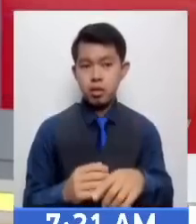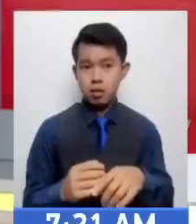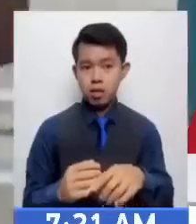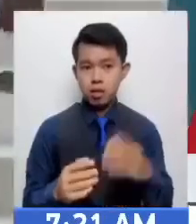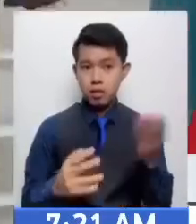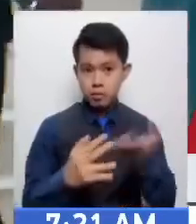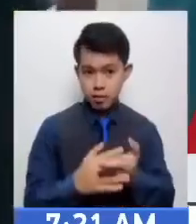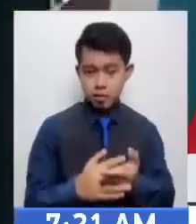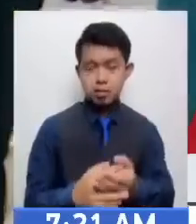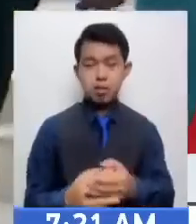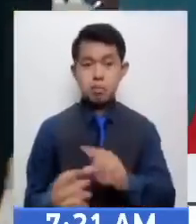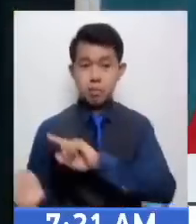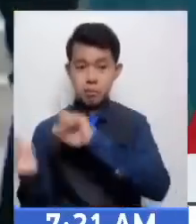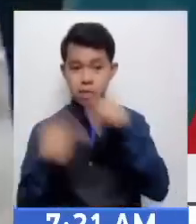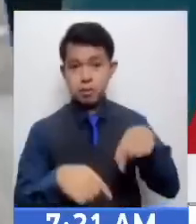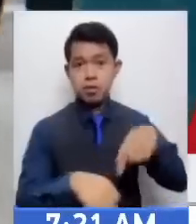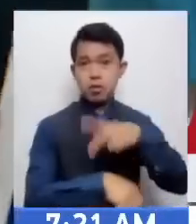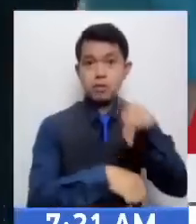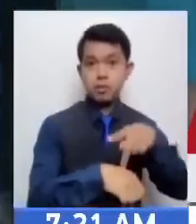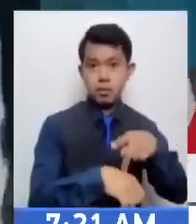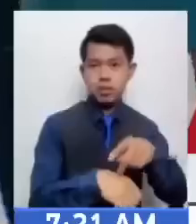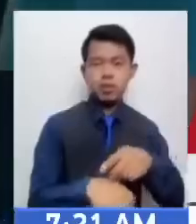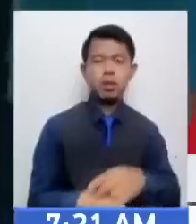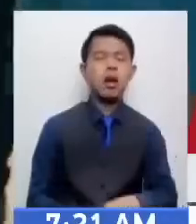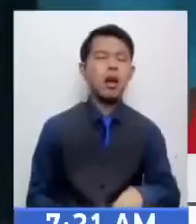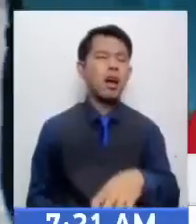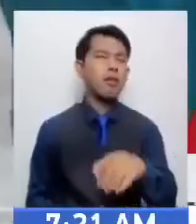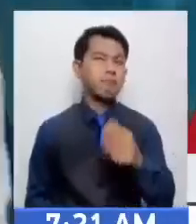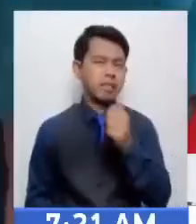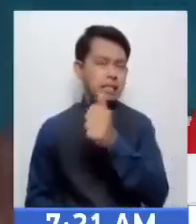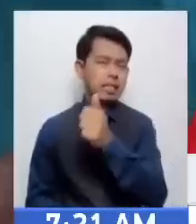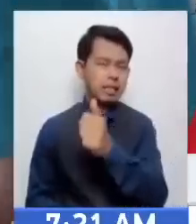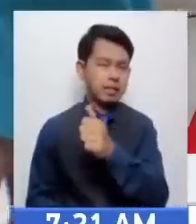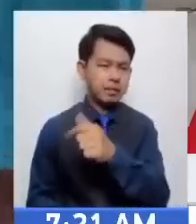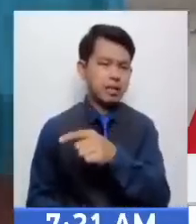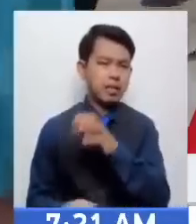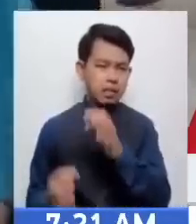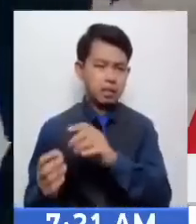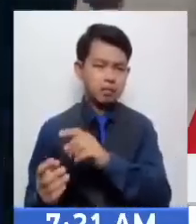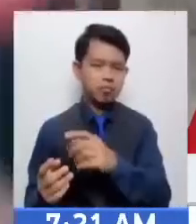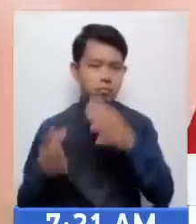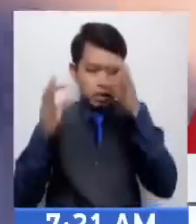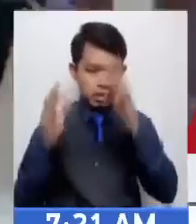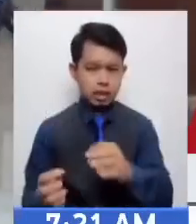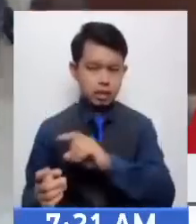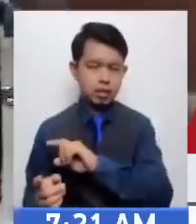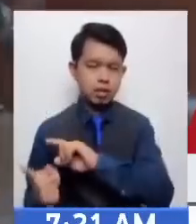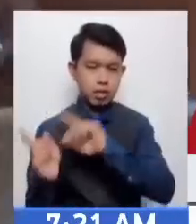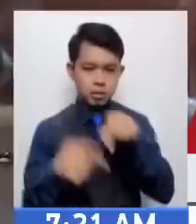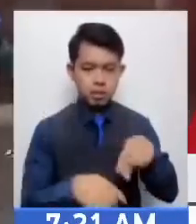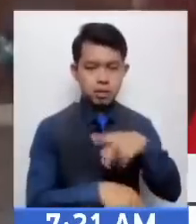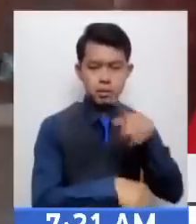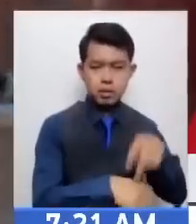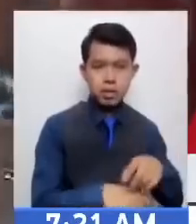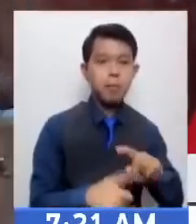kanya po yun, ngunit bilang kanyang abogado, of course, I will advise him to come back. Bakit